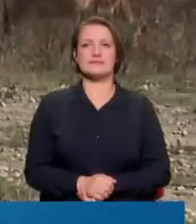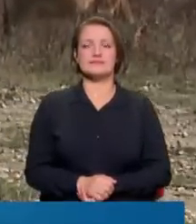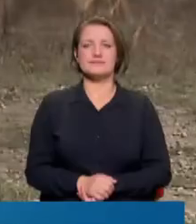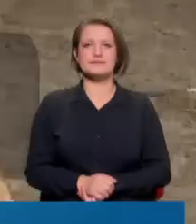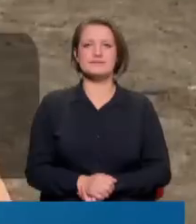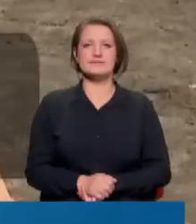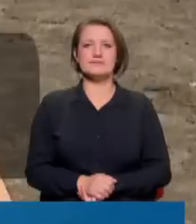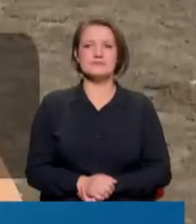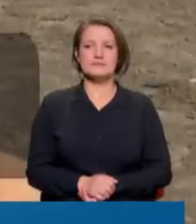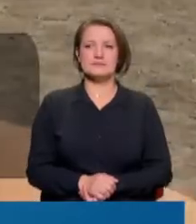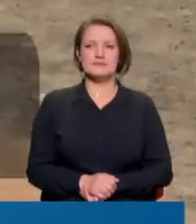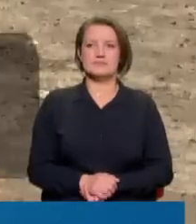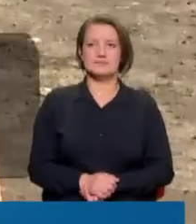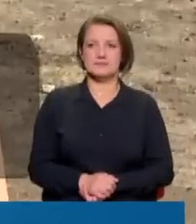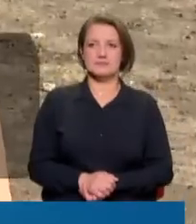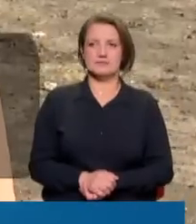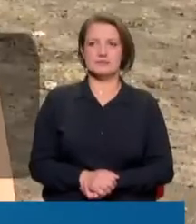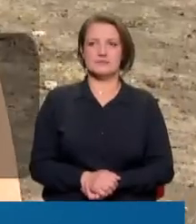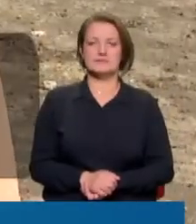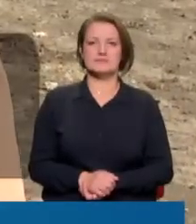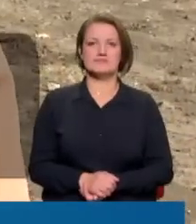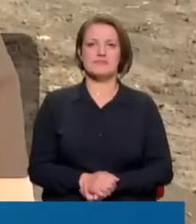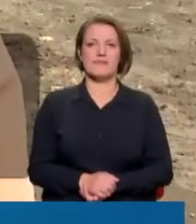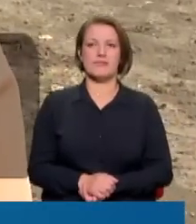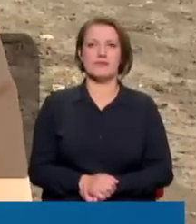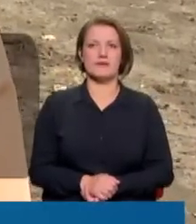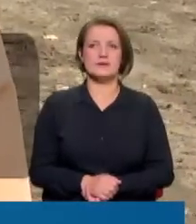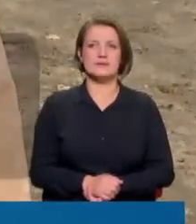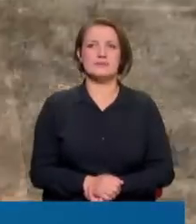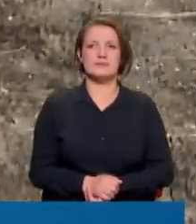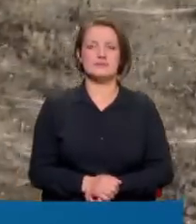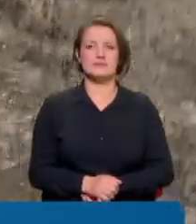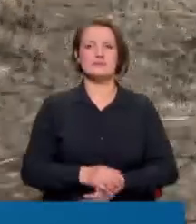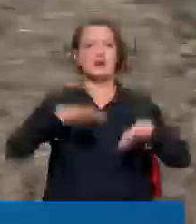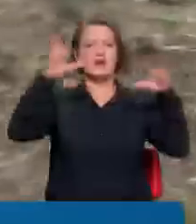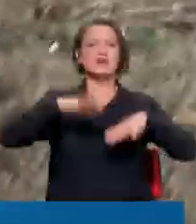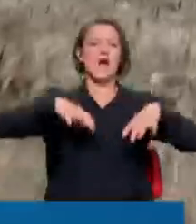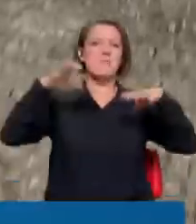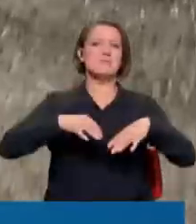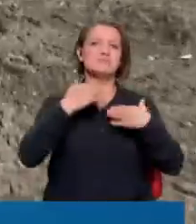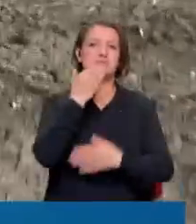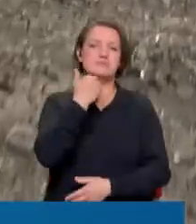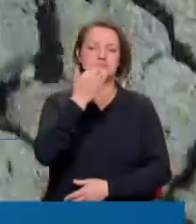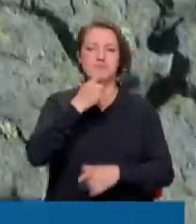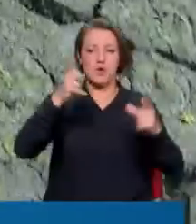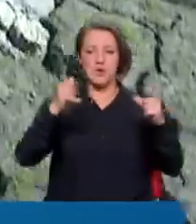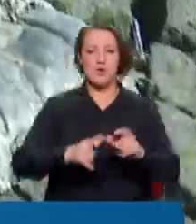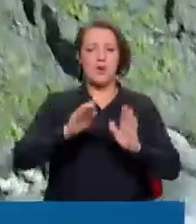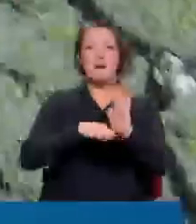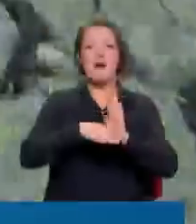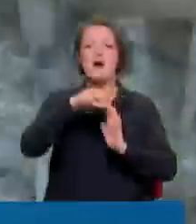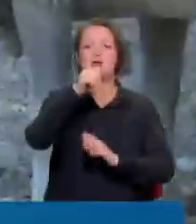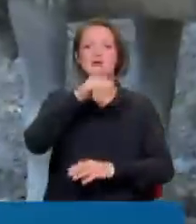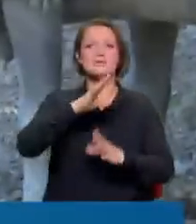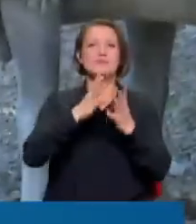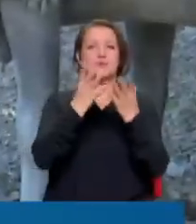haberimizde Yok yok Su yok Su yok çektikçe çektikçe her yaz aynı problemi yaşıyoruz yağmur düşmüyor Göller barajlar kuruyor su